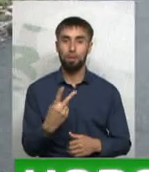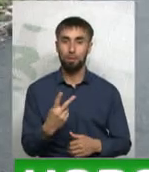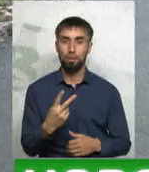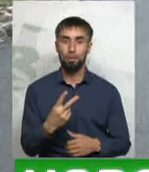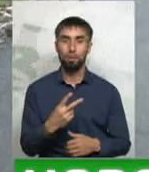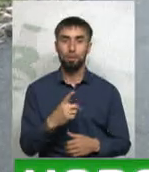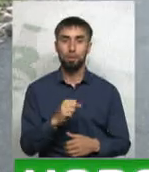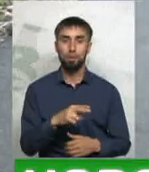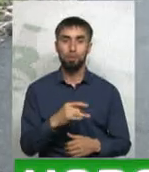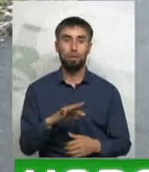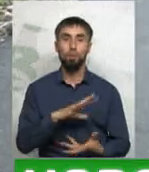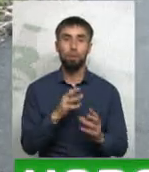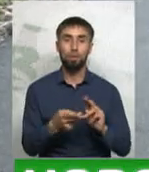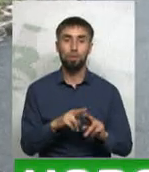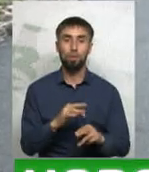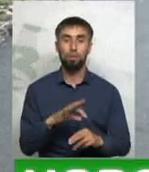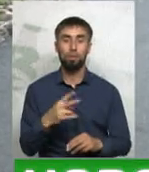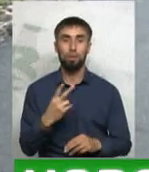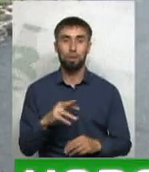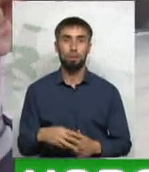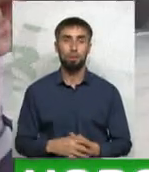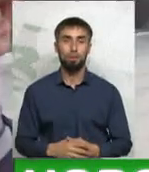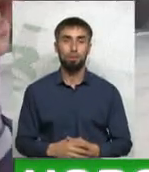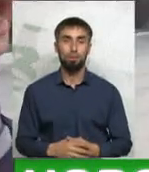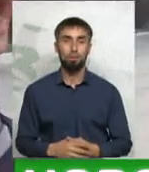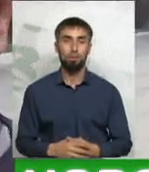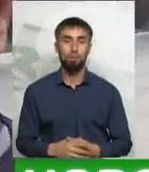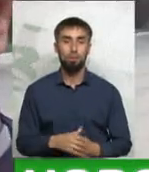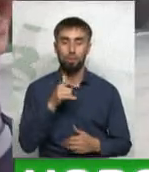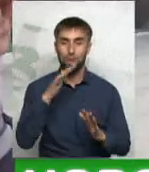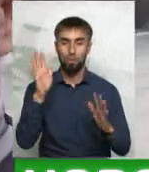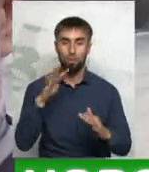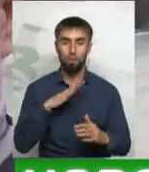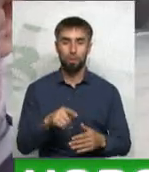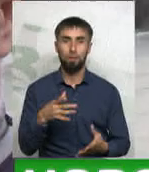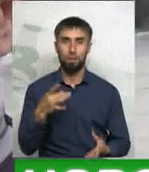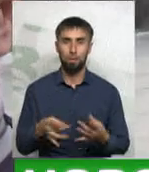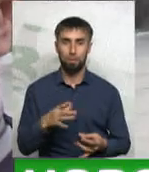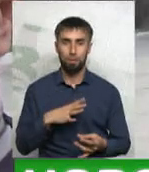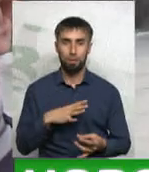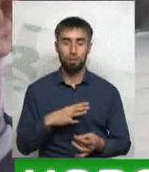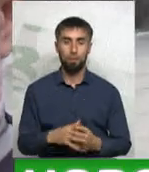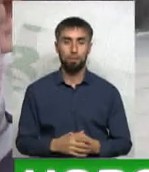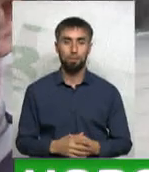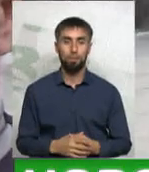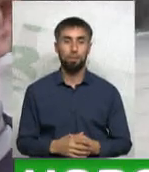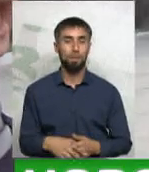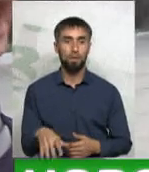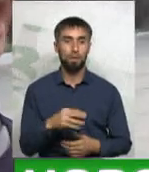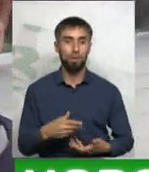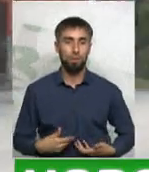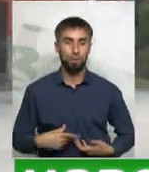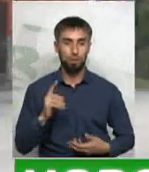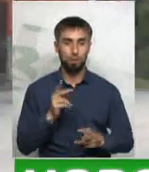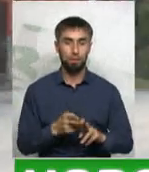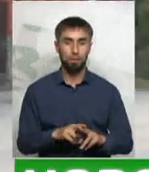же – западная. В общем, это около 2 километров. До этого обмежутся, а чек валишь, уже холодцари улицы вообще. Об этом знают все жители этого